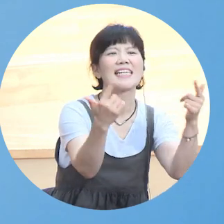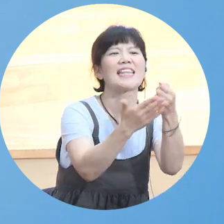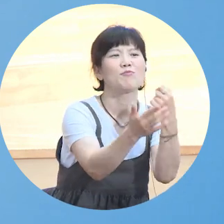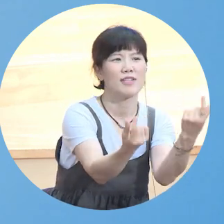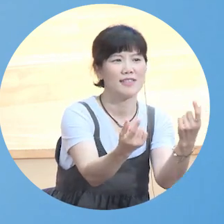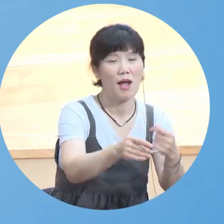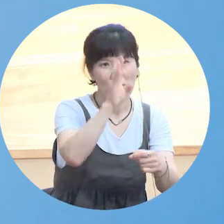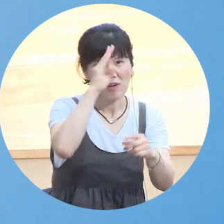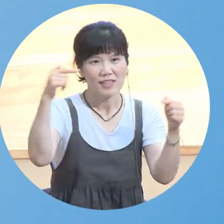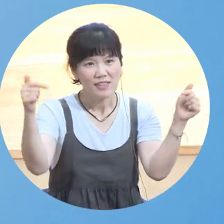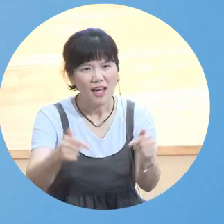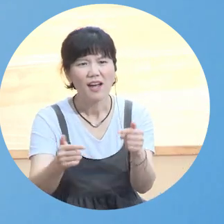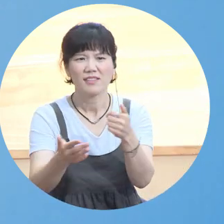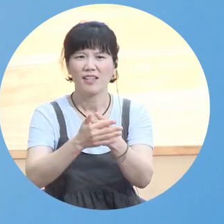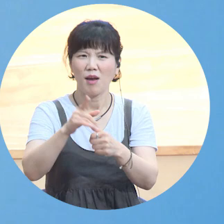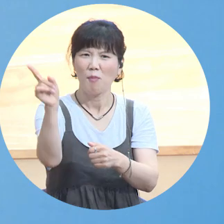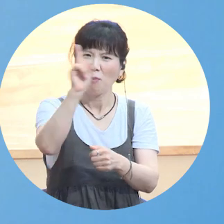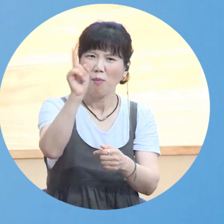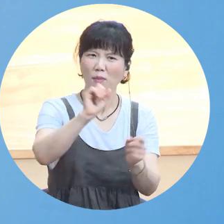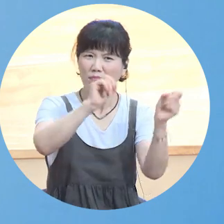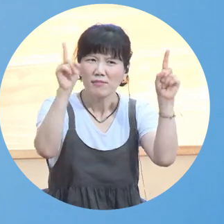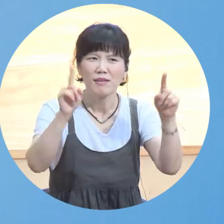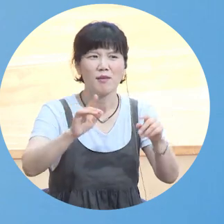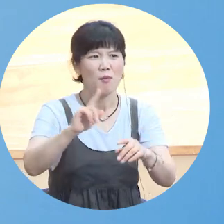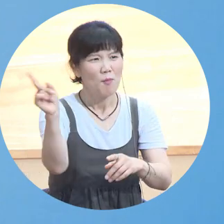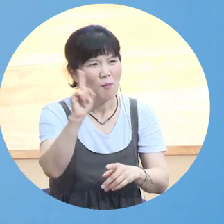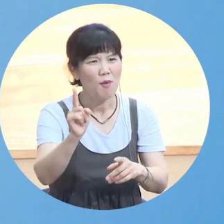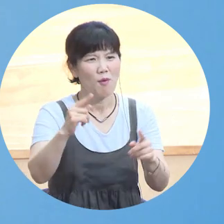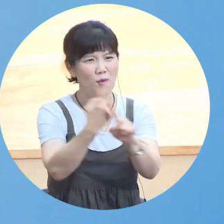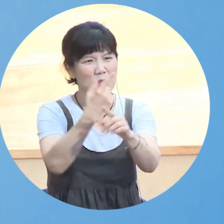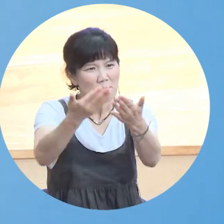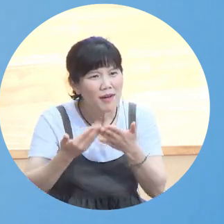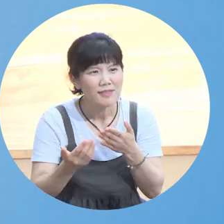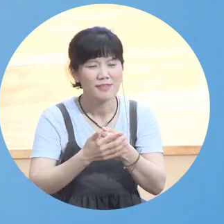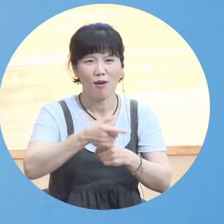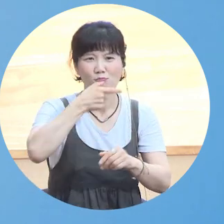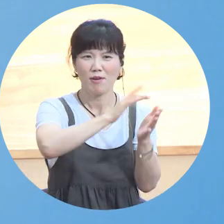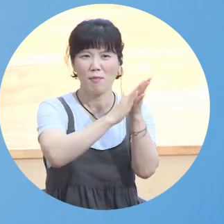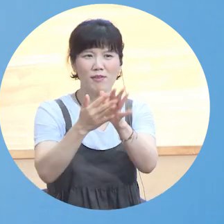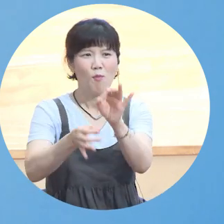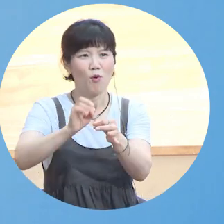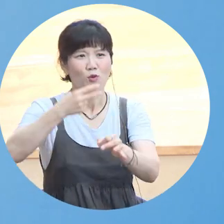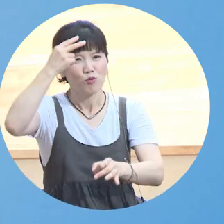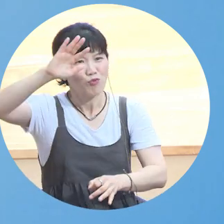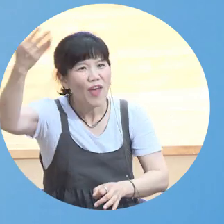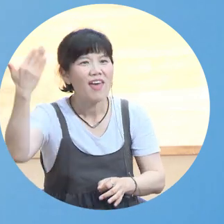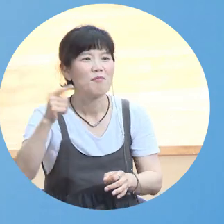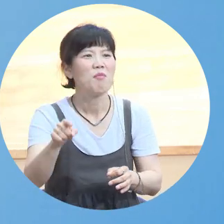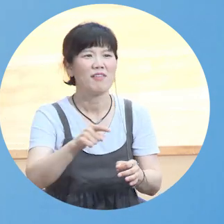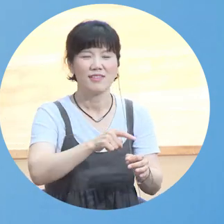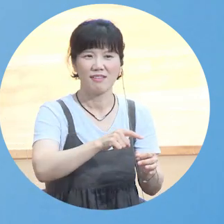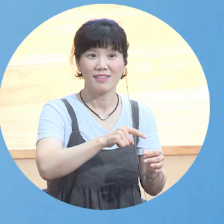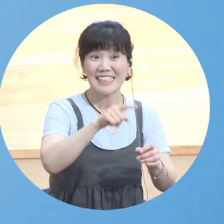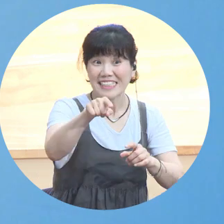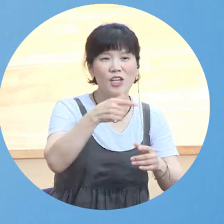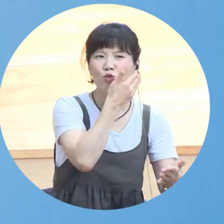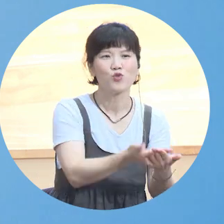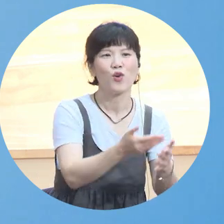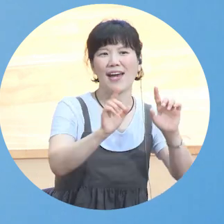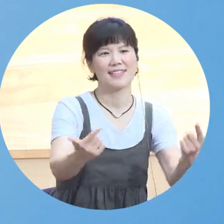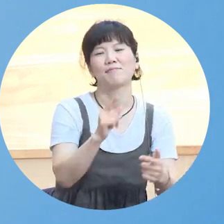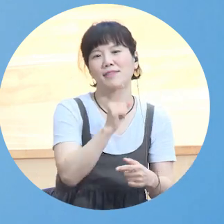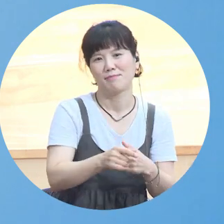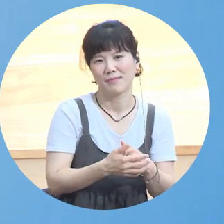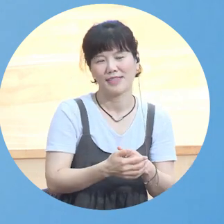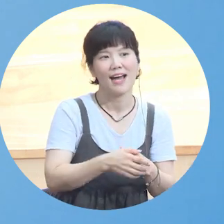생겼다 뭐가 어떻게 되 었다 고침 받았다 물이 변하여 포도주가 돼 딱 그 자체가 중요한 게 아니라 그게 이끌어